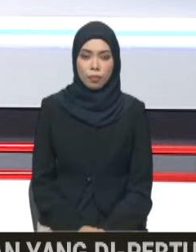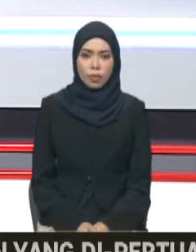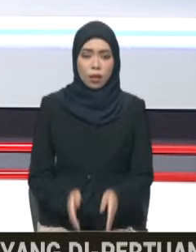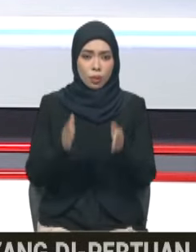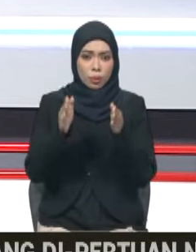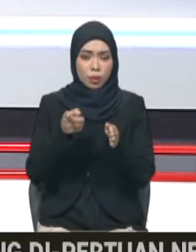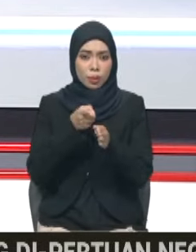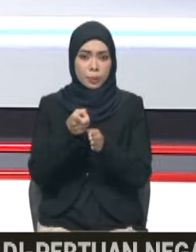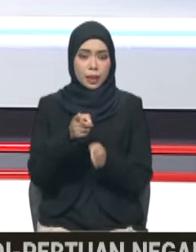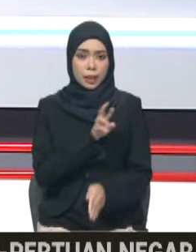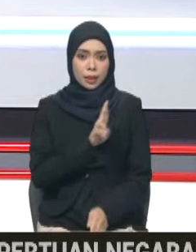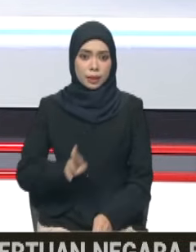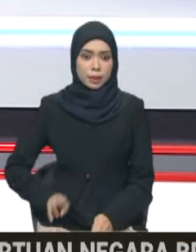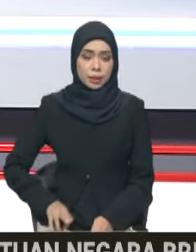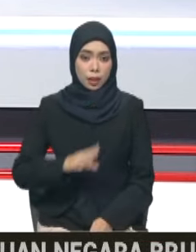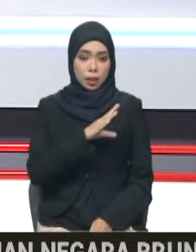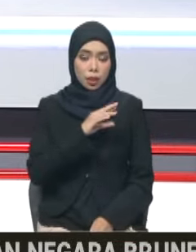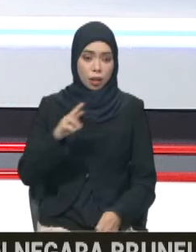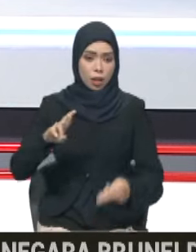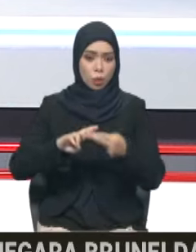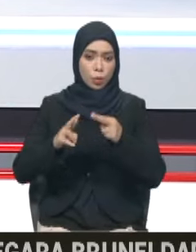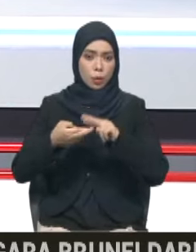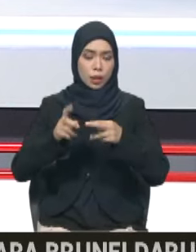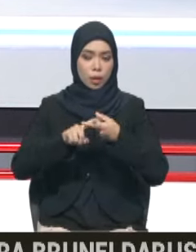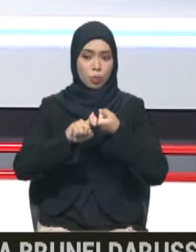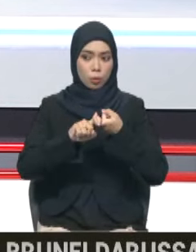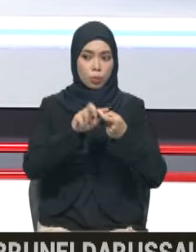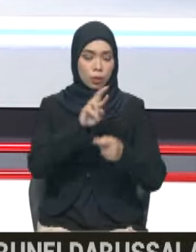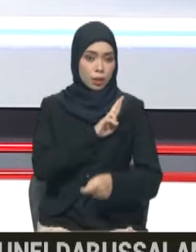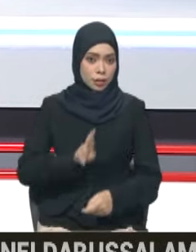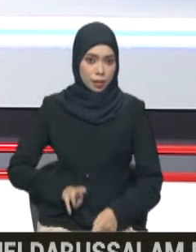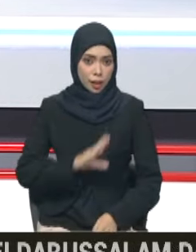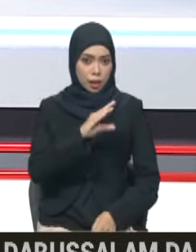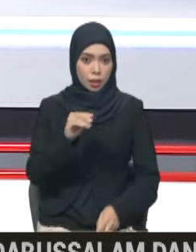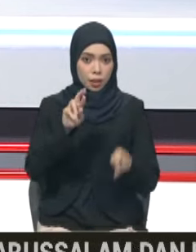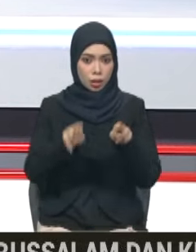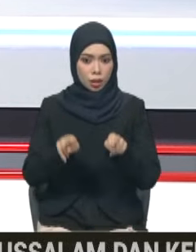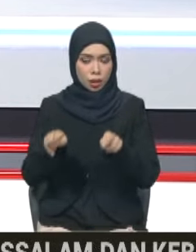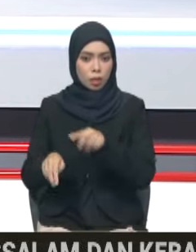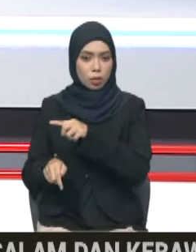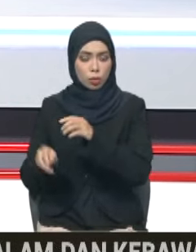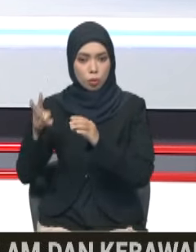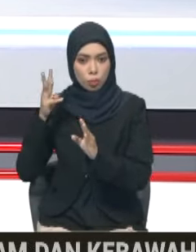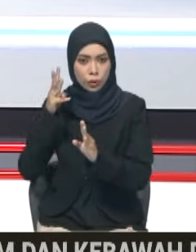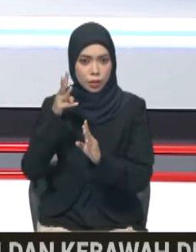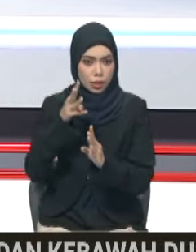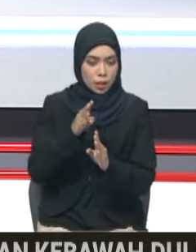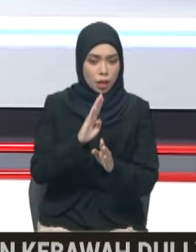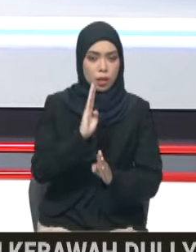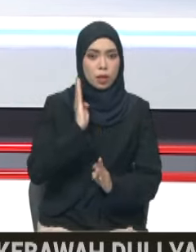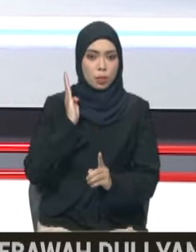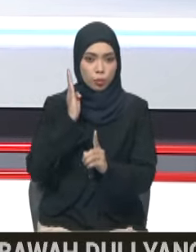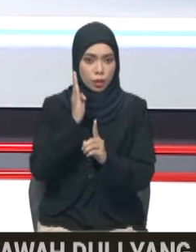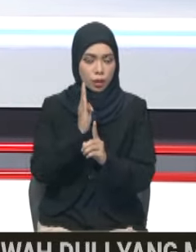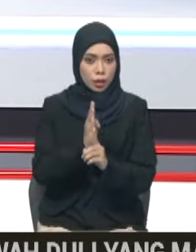Pemerintahan beraja dengan ikatan kukuh antara raja dengan rakyat merupakan warisan budaya, adat dan sejarah yang selaras